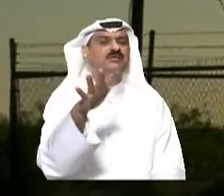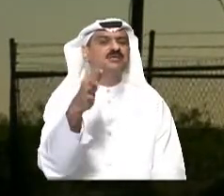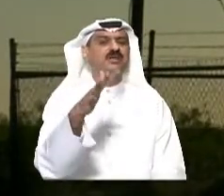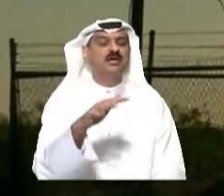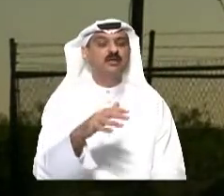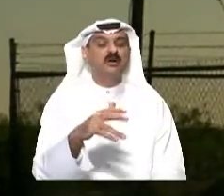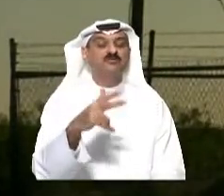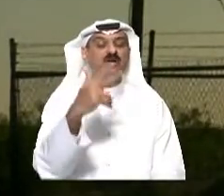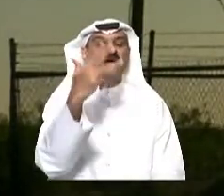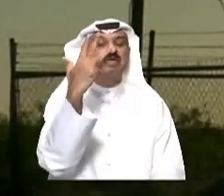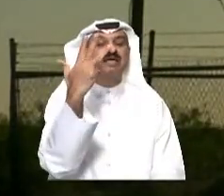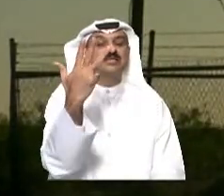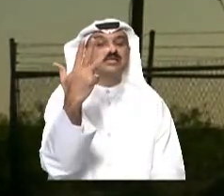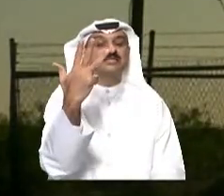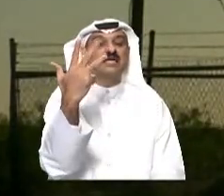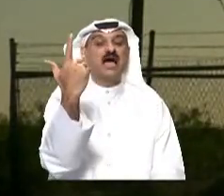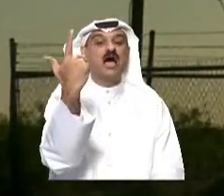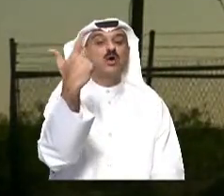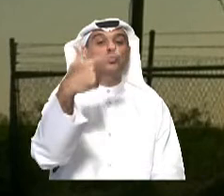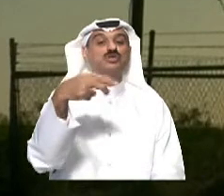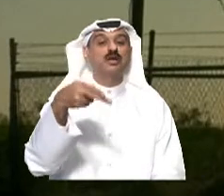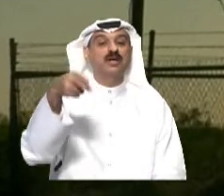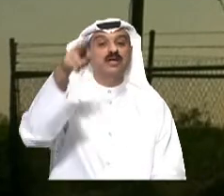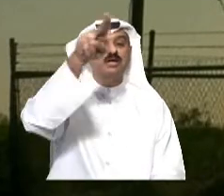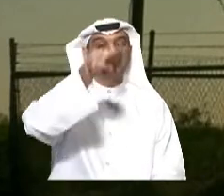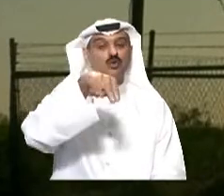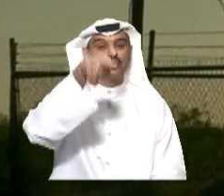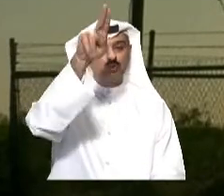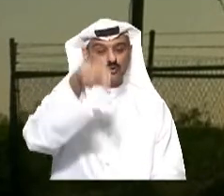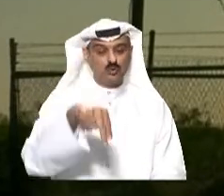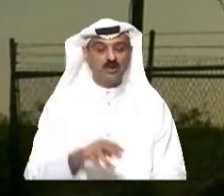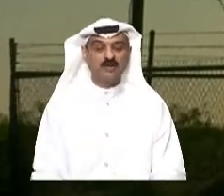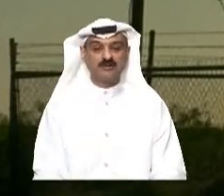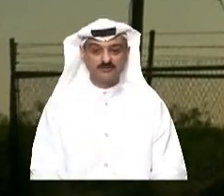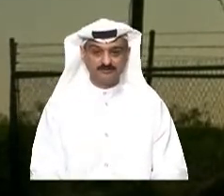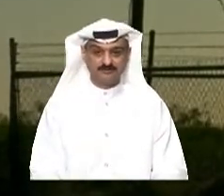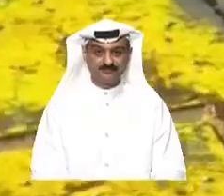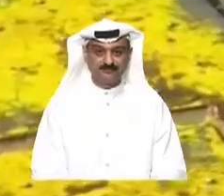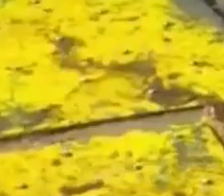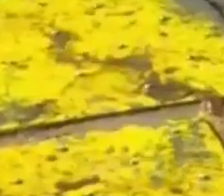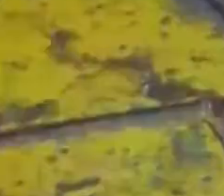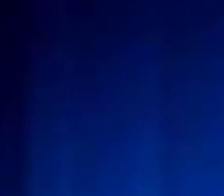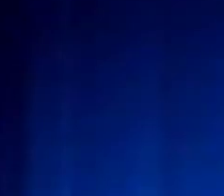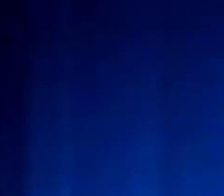بذلك 79 دولار و69 سنتا للبرميل الواحد.